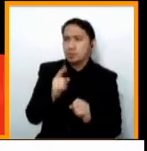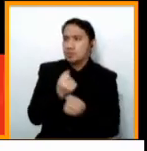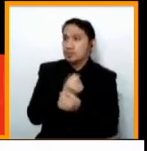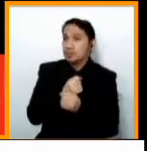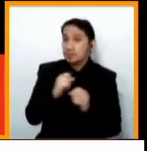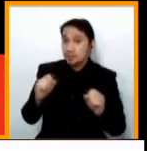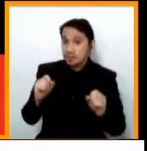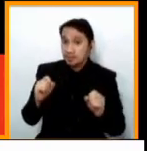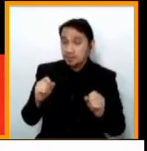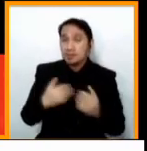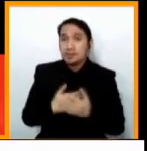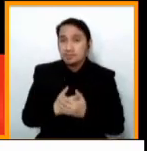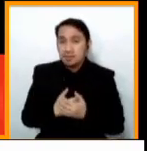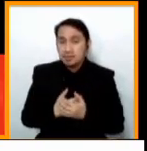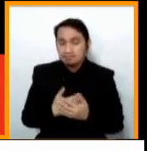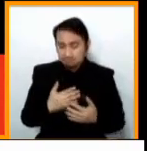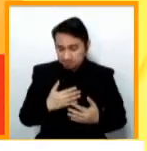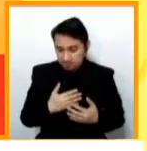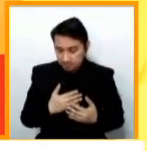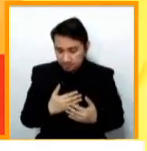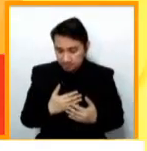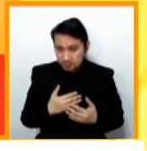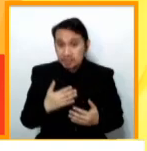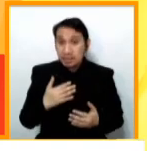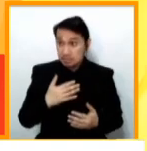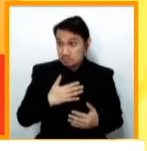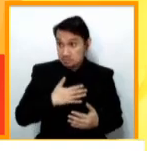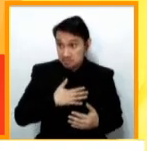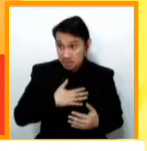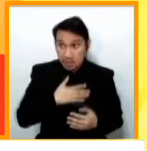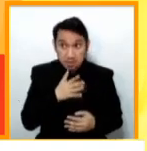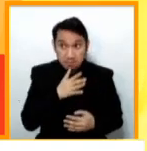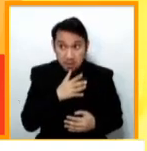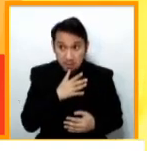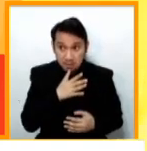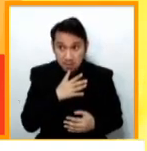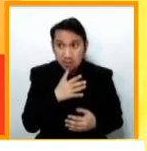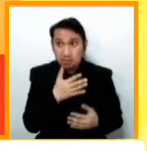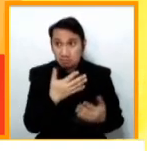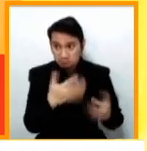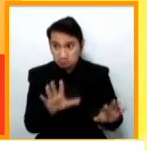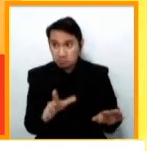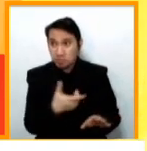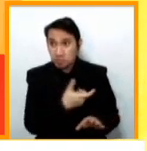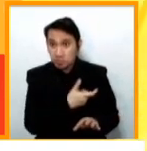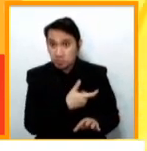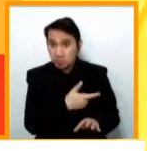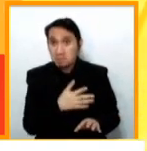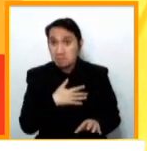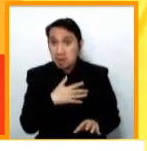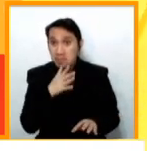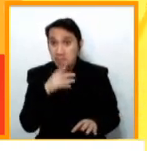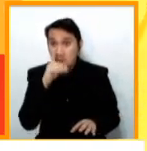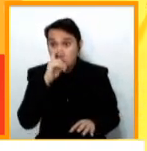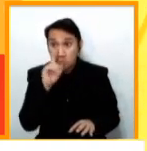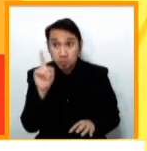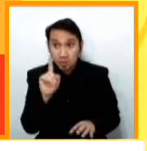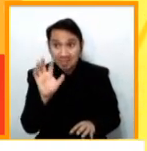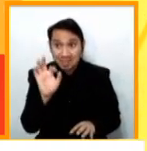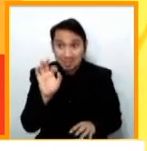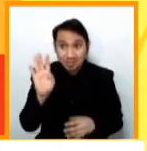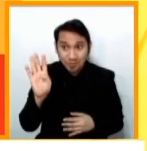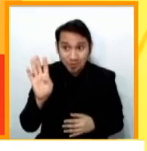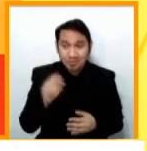aking sariling nanay ay pinabakunahan ko and she's 94 years old. Mm-hmm. Eh, yung iba po